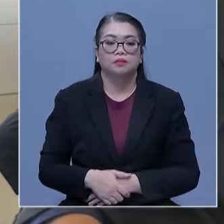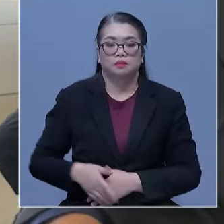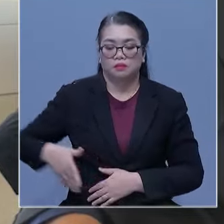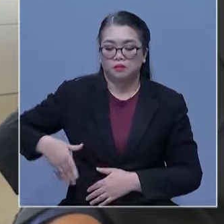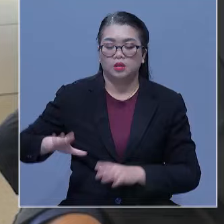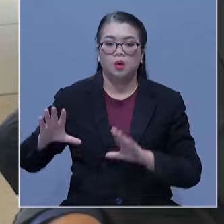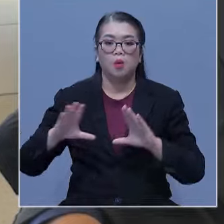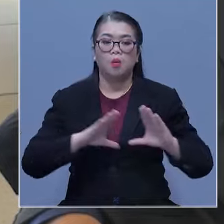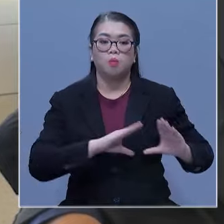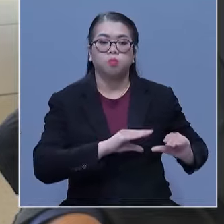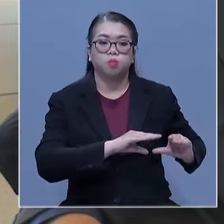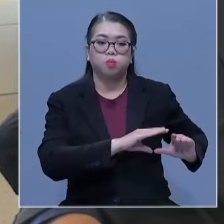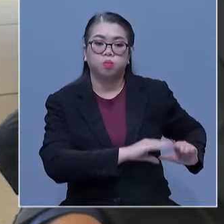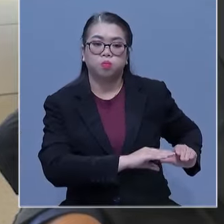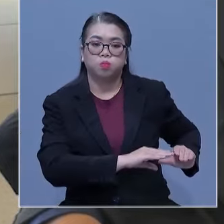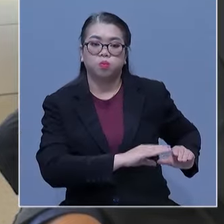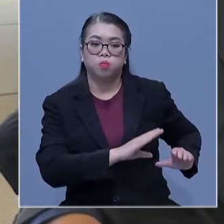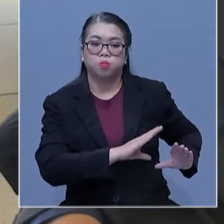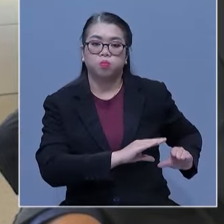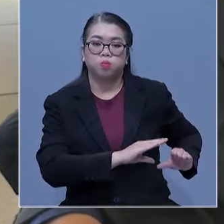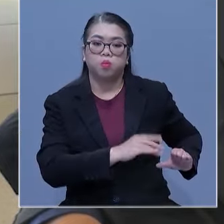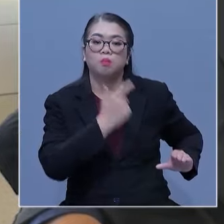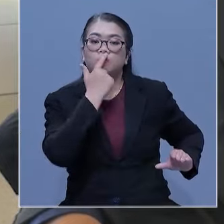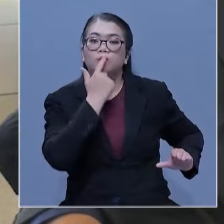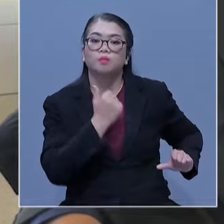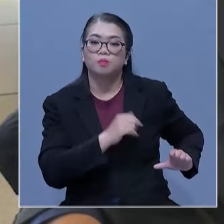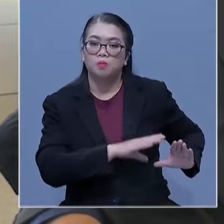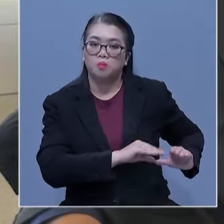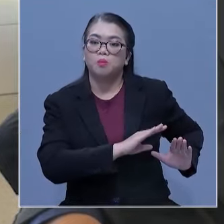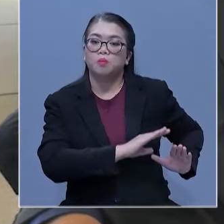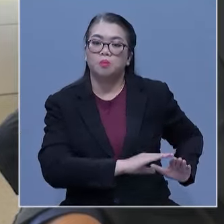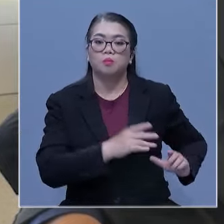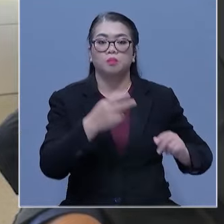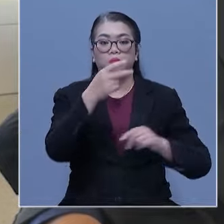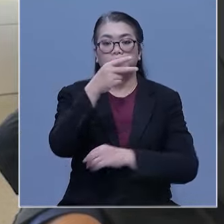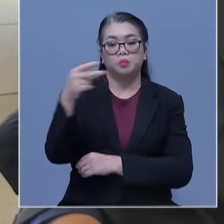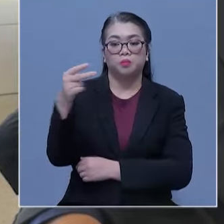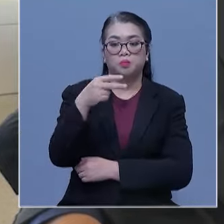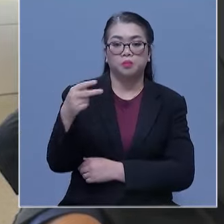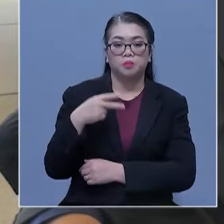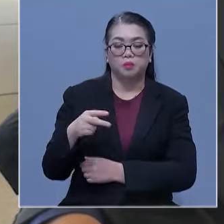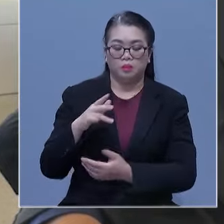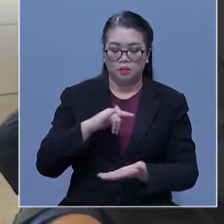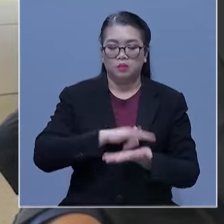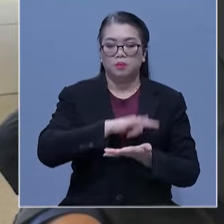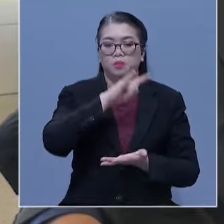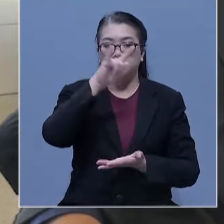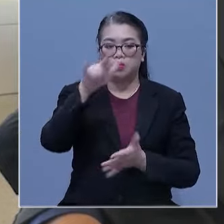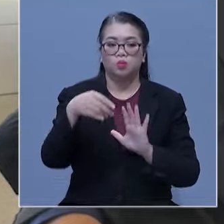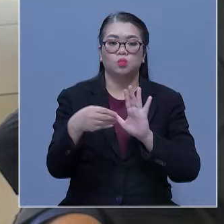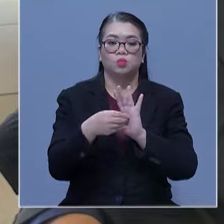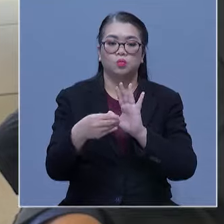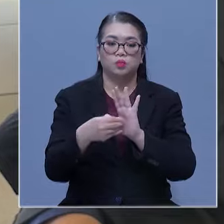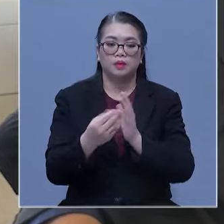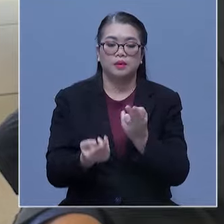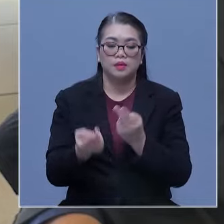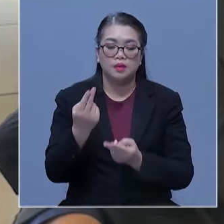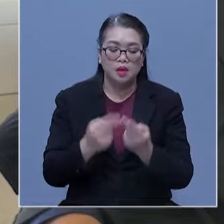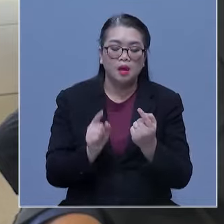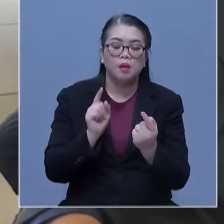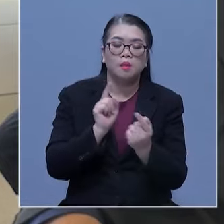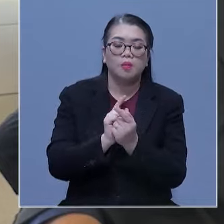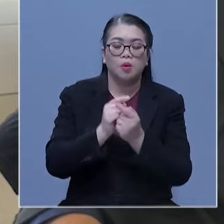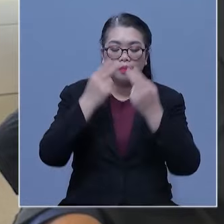หมอนอิงสีแดงอยู่ด้วยเนี่ยนะครับประกอบข้อความที่บอกว่ากำลังเดินทางมากรุงเทพฯเพื่อมาเยี่ยมคุณทักษิณ